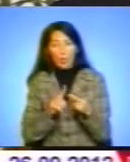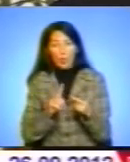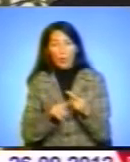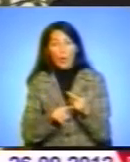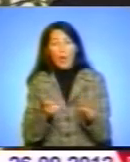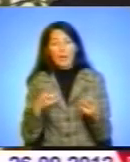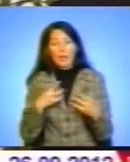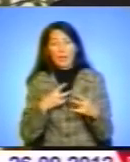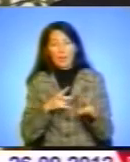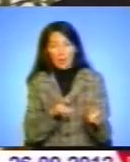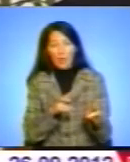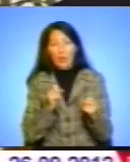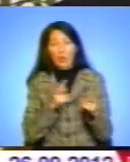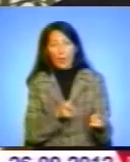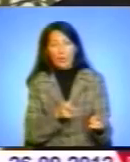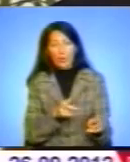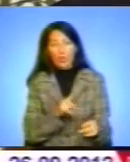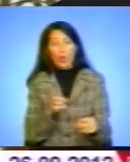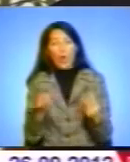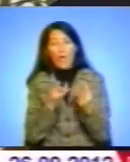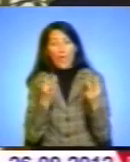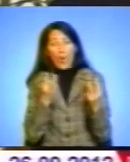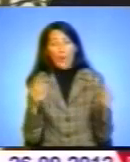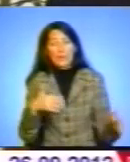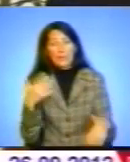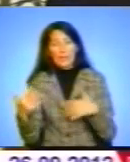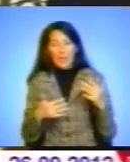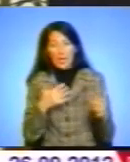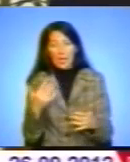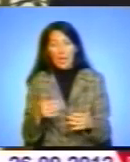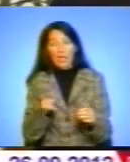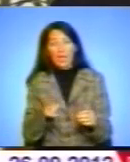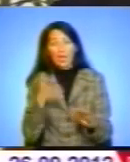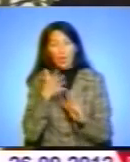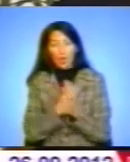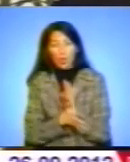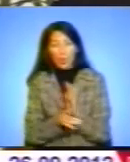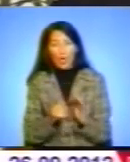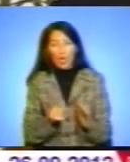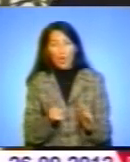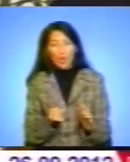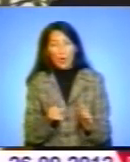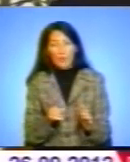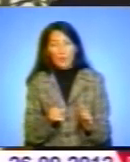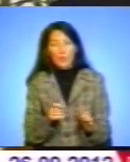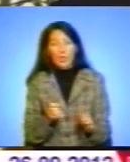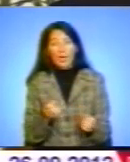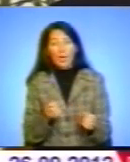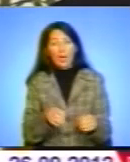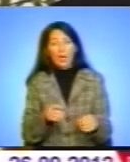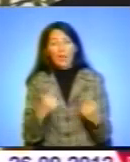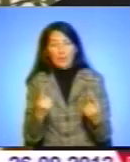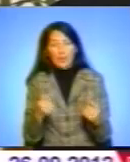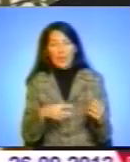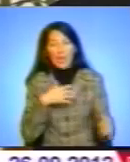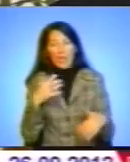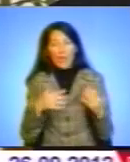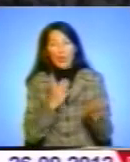що вогонь – стихія. І зрозуміло, що суцільний вогонь, він є ще